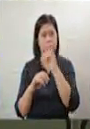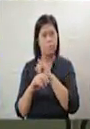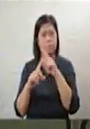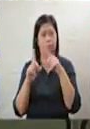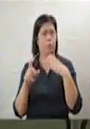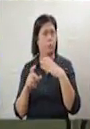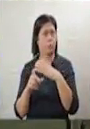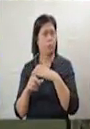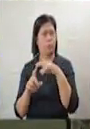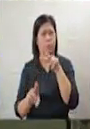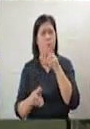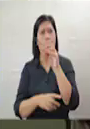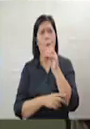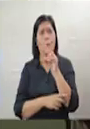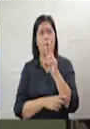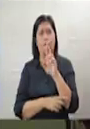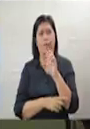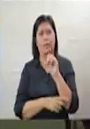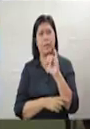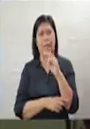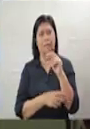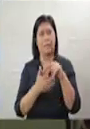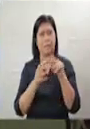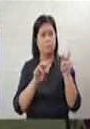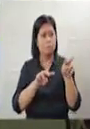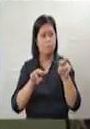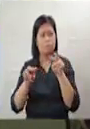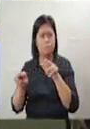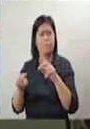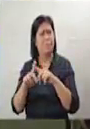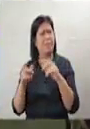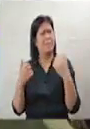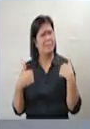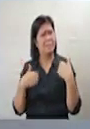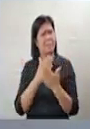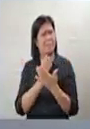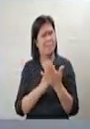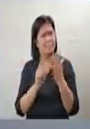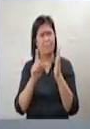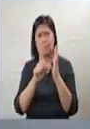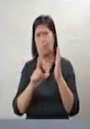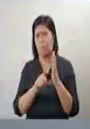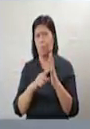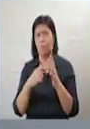kumakausap at inaalagaan po ang kapakanan itong mga marginalized sector. Thank you.